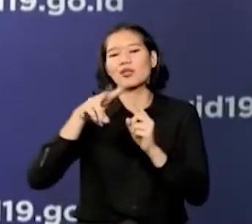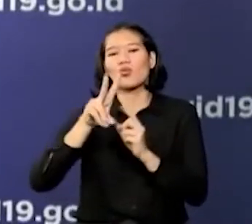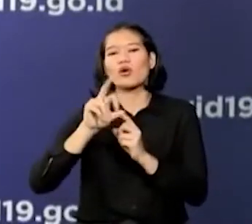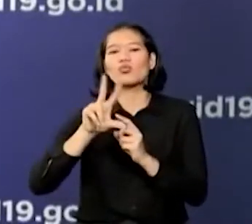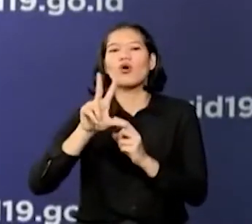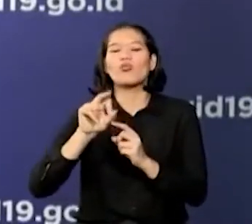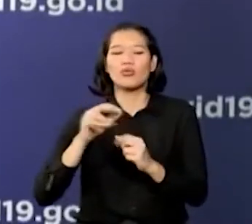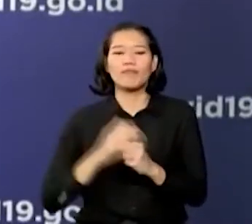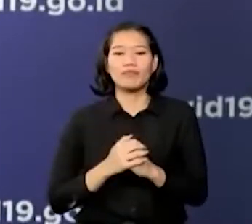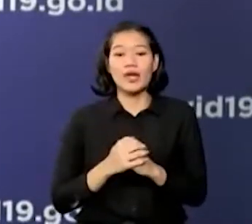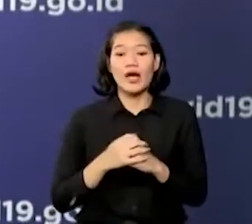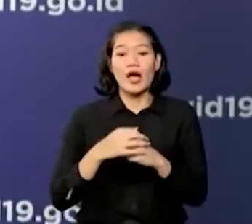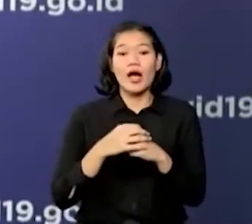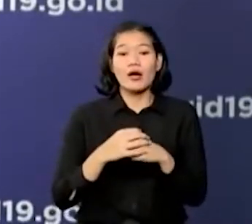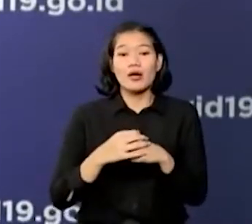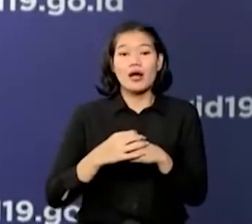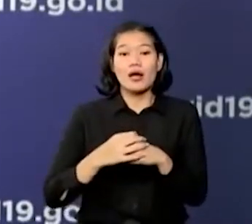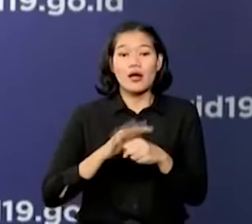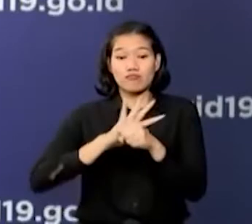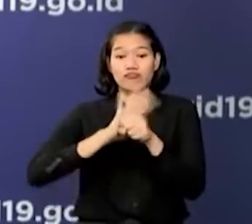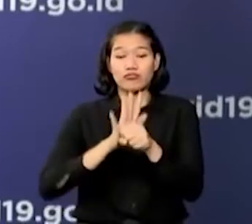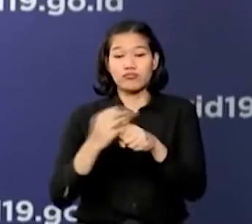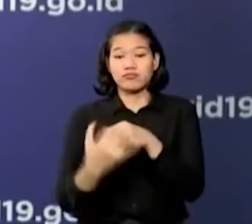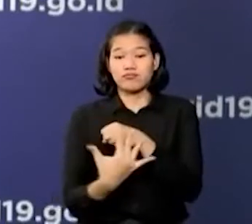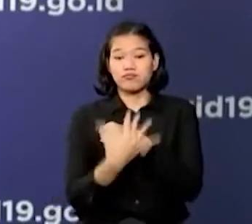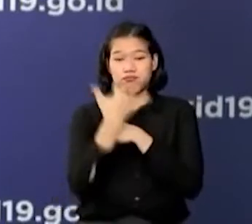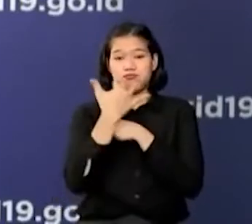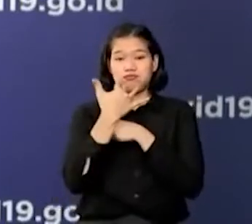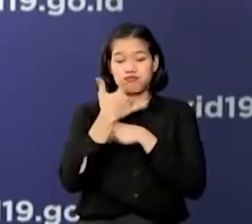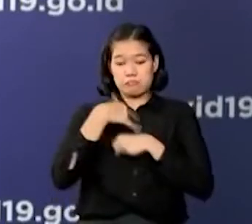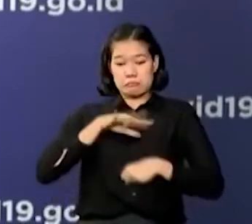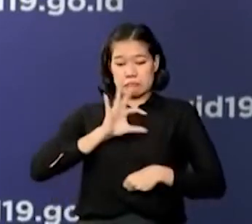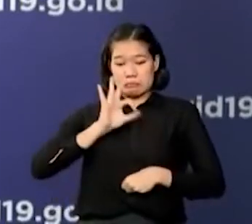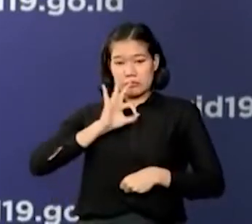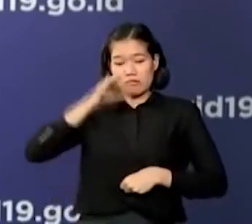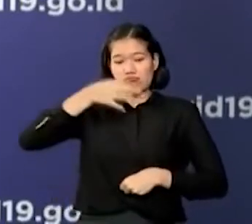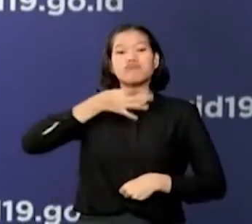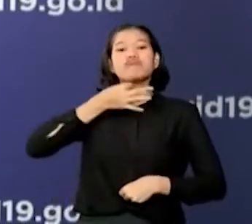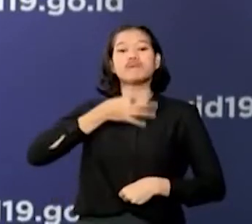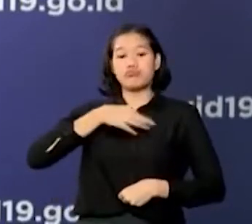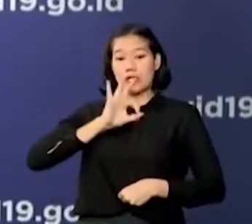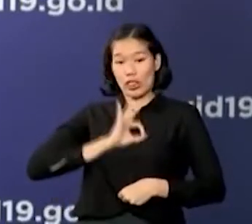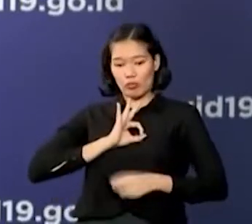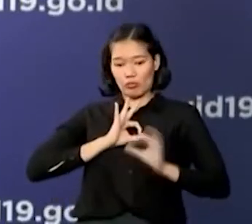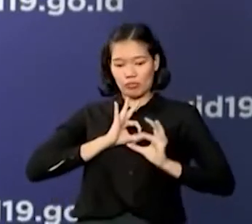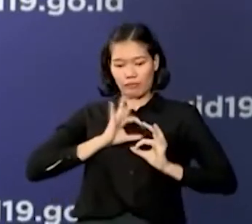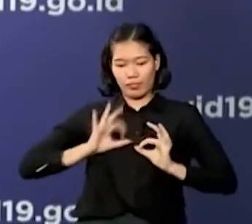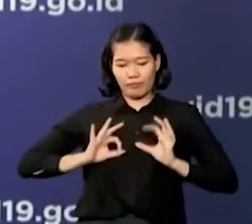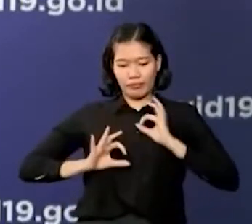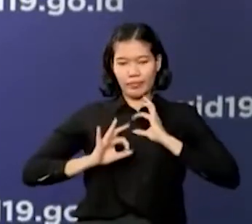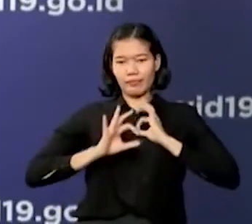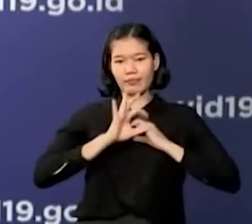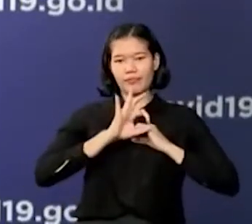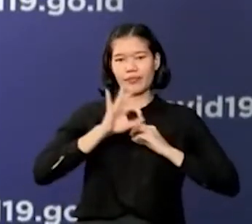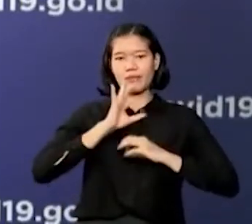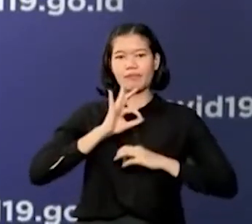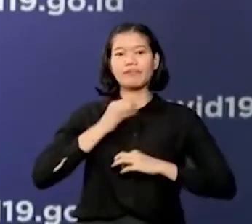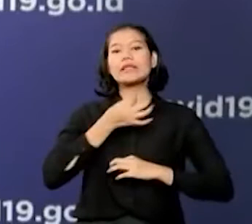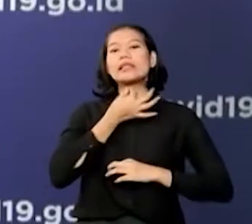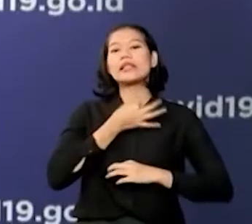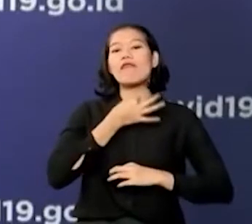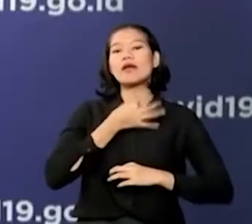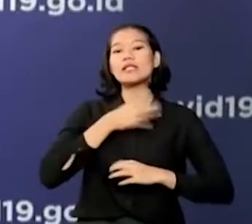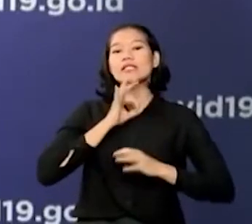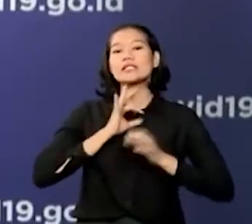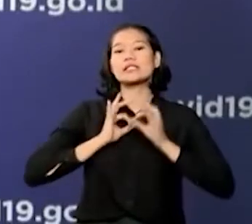Virus corona yang masuk ke tubuh seseorang dapat menggandakan diri di dalam sel tubuh manusia, terutama di bagian saluran pernafasan